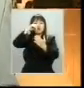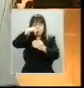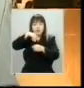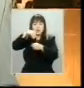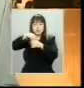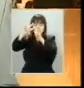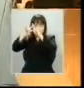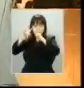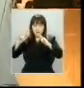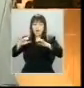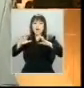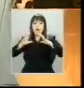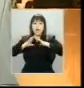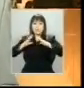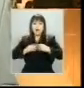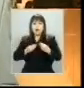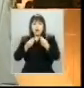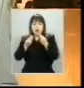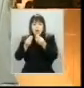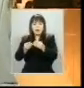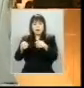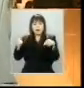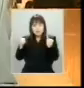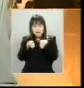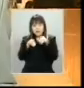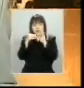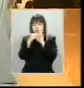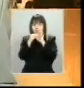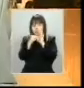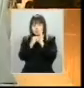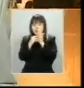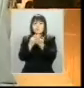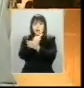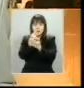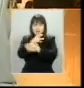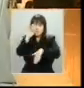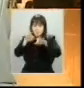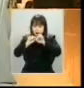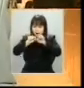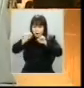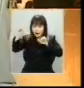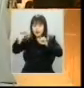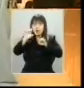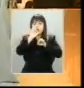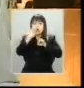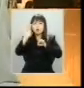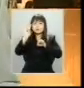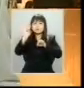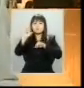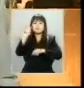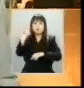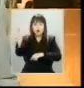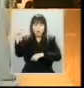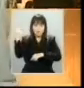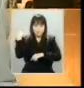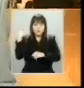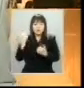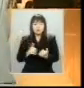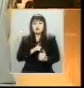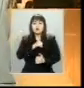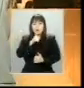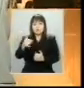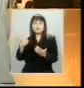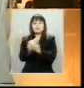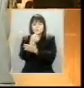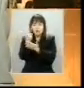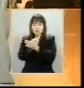ถือว่าเป็นศูนย์พักพิงที่อยู่ใกล้กับกรุงเทพมหานครมากที่สุดเพียงประมาณ170กิโลเมตรเท่านั้นซึ่งระหว่างการลงพื้นที่ตร